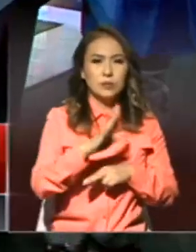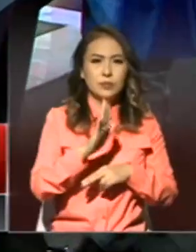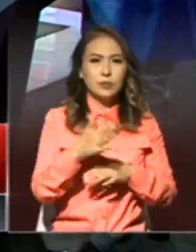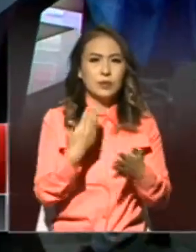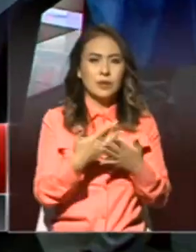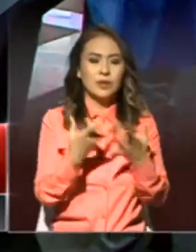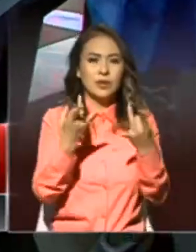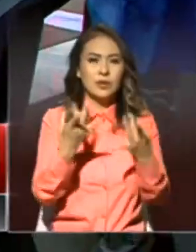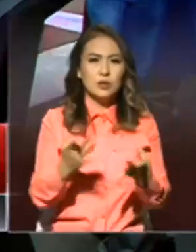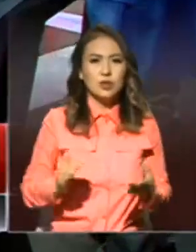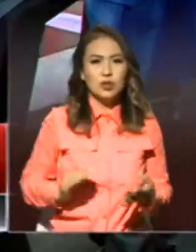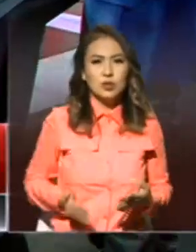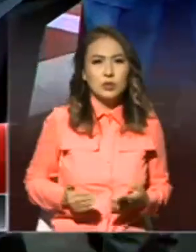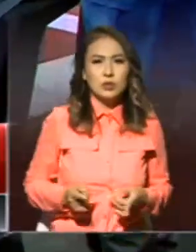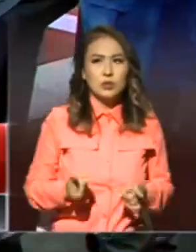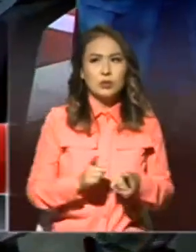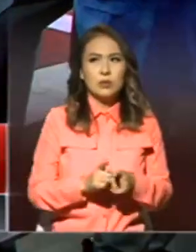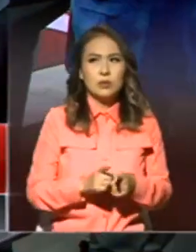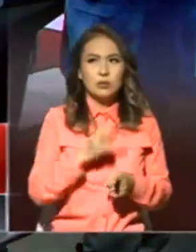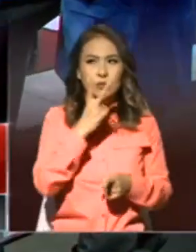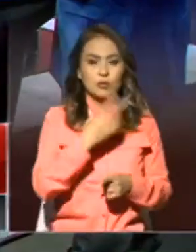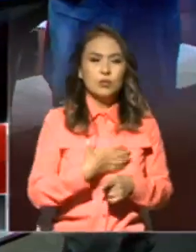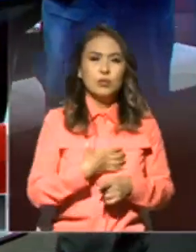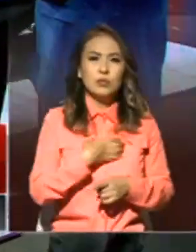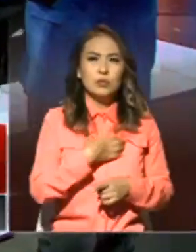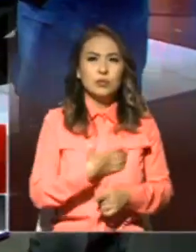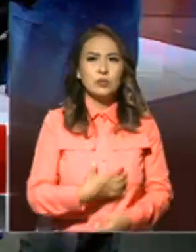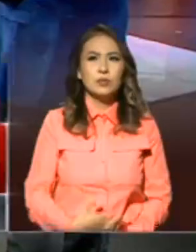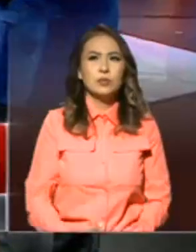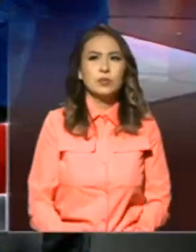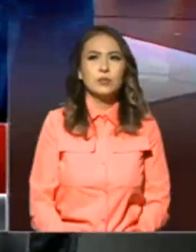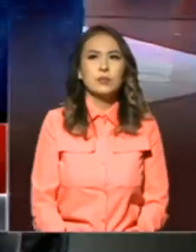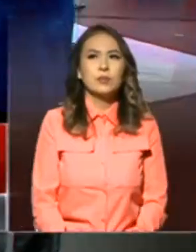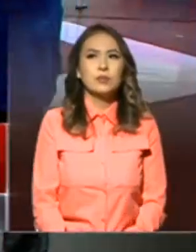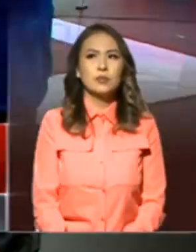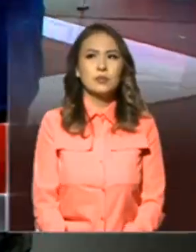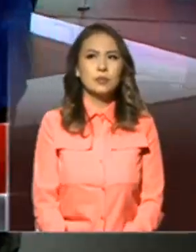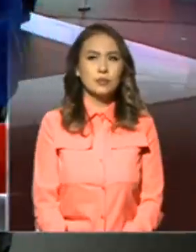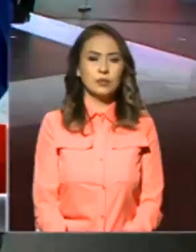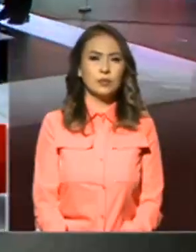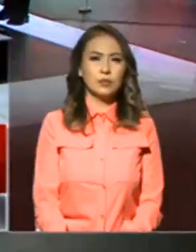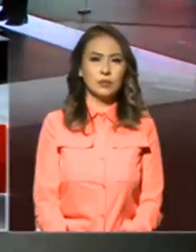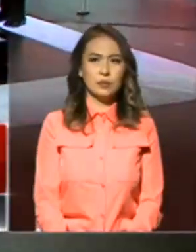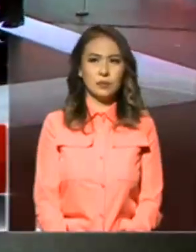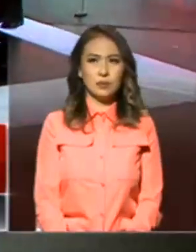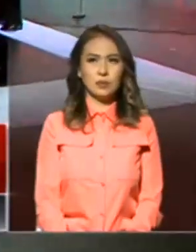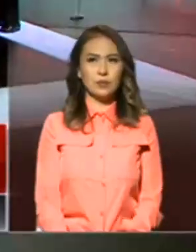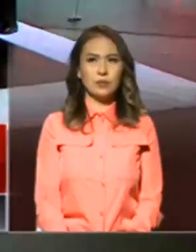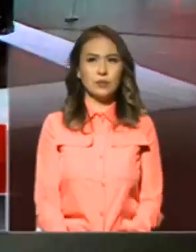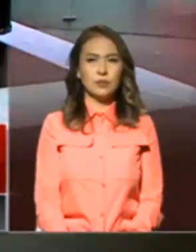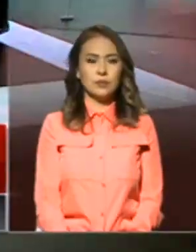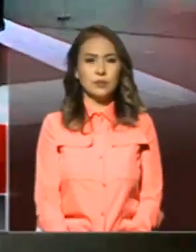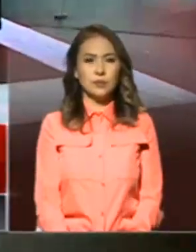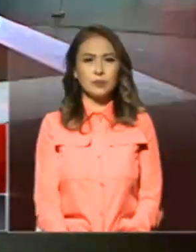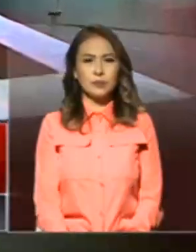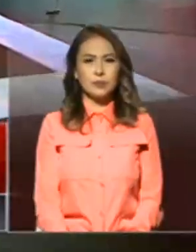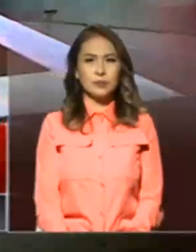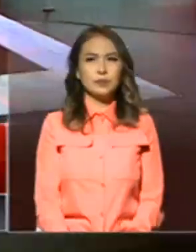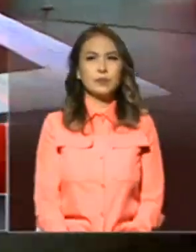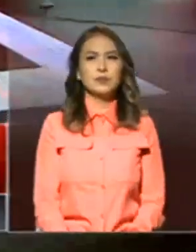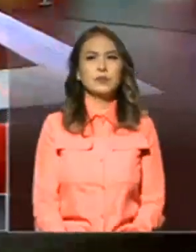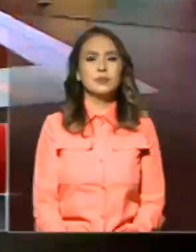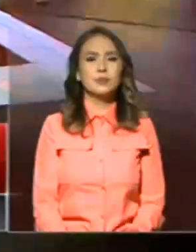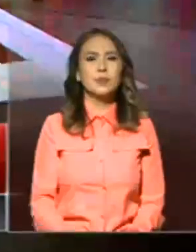банктерде. Бұл не деген мешкейлік? Мақсат мырза. Бұл жерде мынандай мәселе болып тұр, шын айту керек.